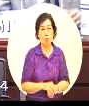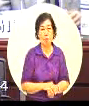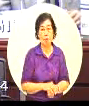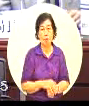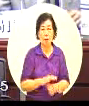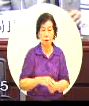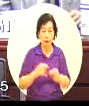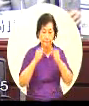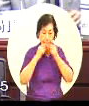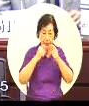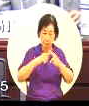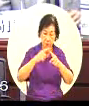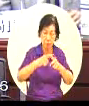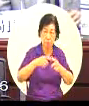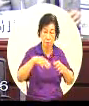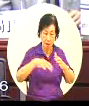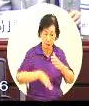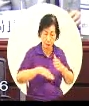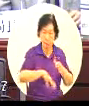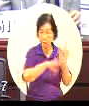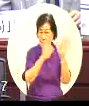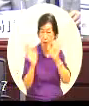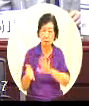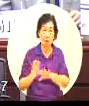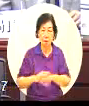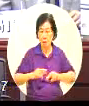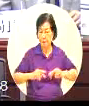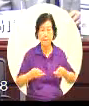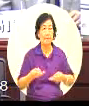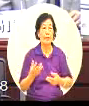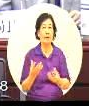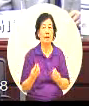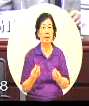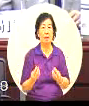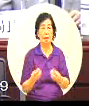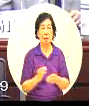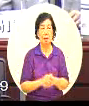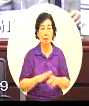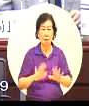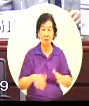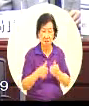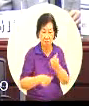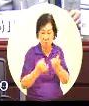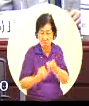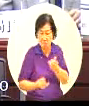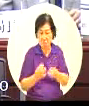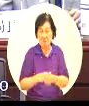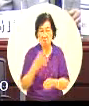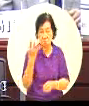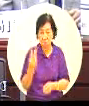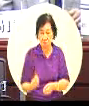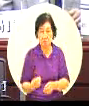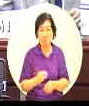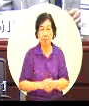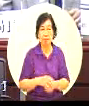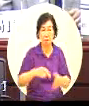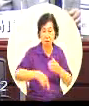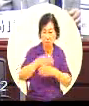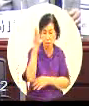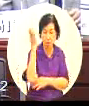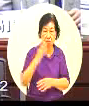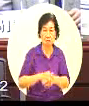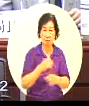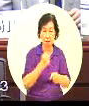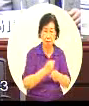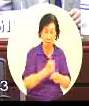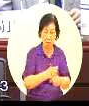质内容都不会改变的情况之下，那我想少子化，那我们的行政业务 也相